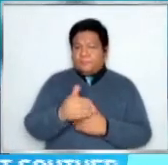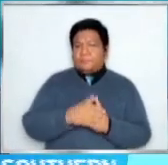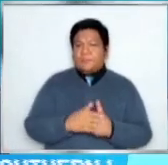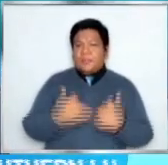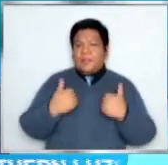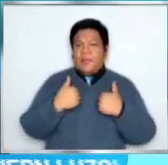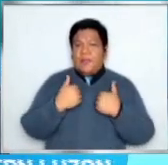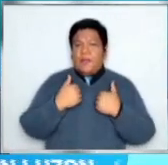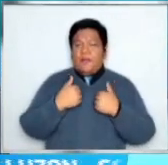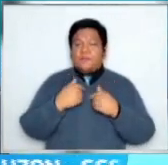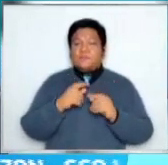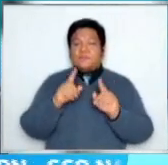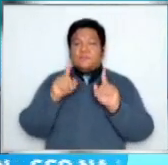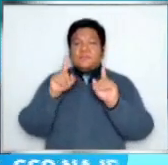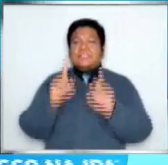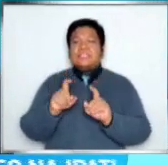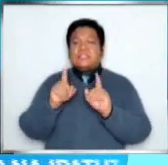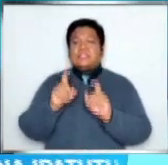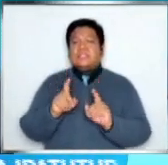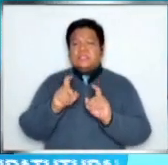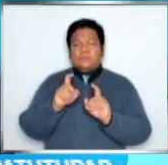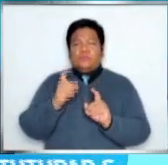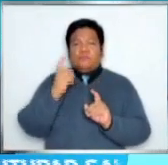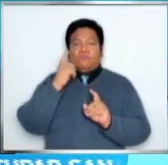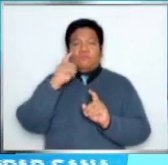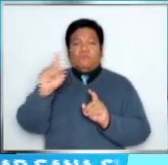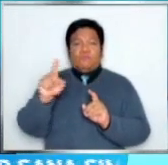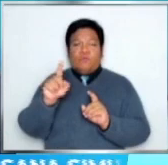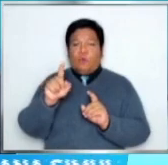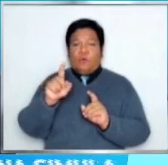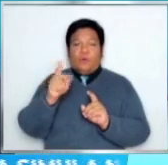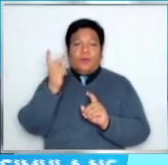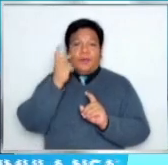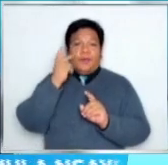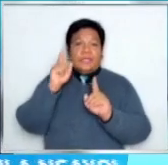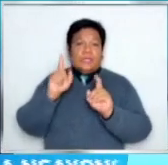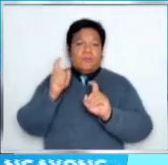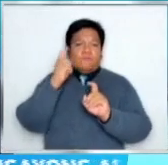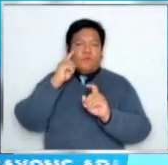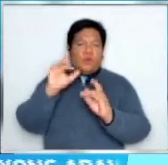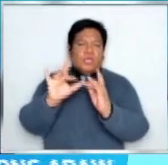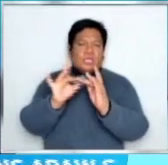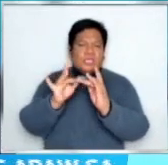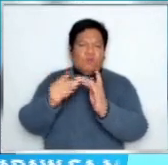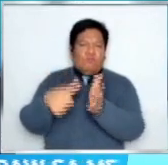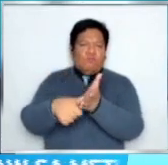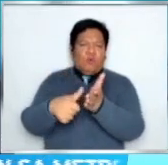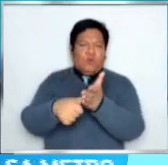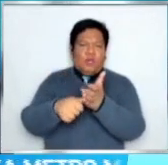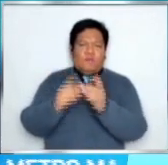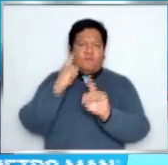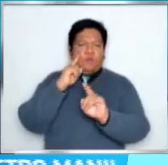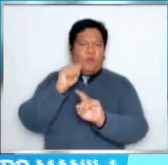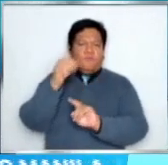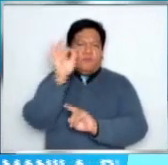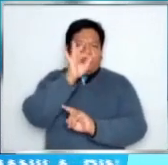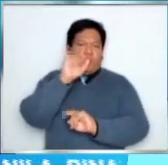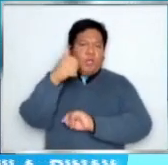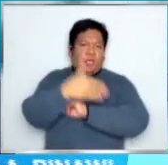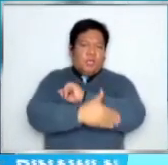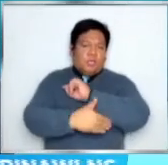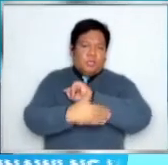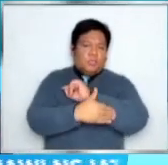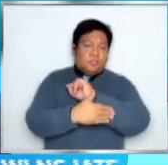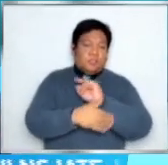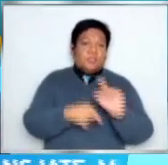mga overseas Philippine workers sa weekend. At para sa detalye, may ulat on the spot si Tina Panganiban Perez. Tina? Rafi,